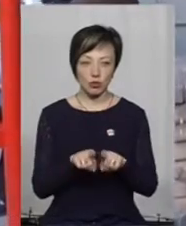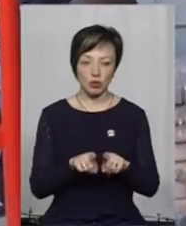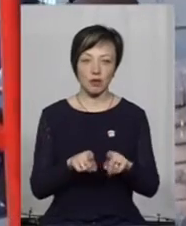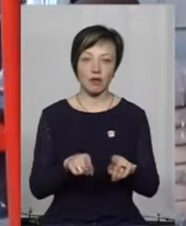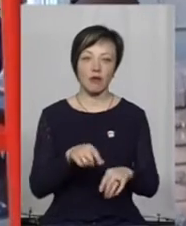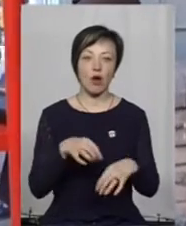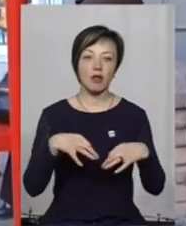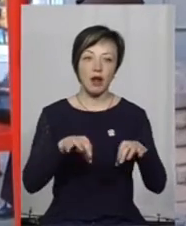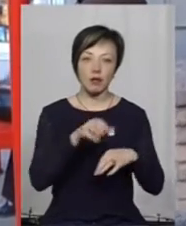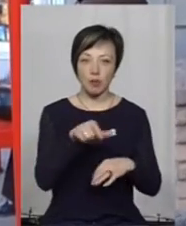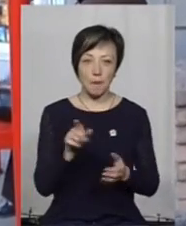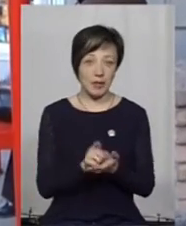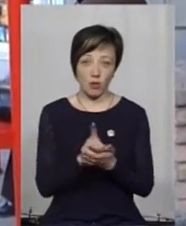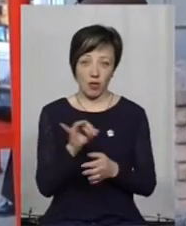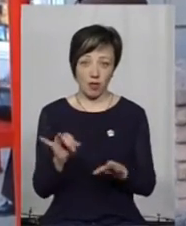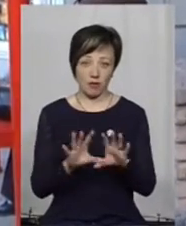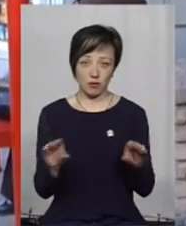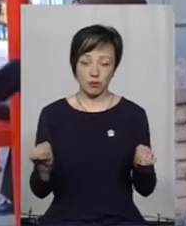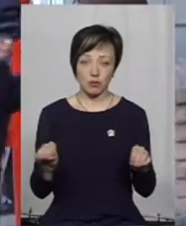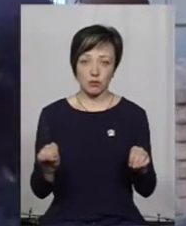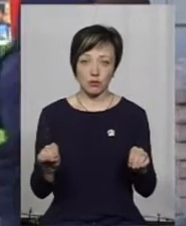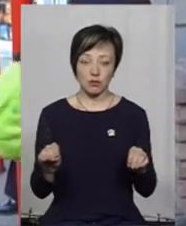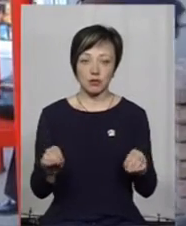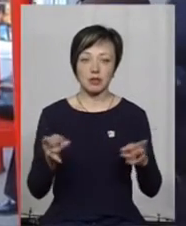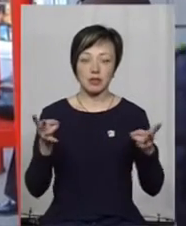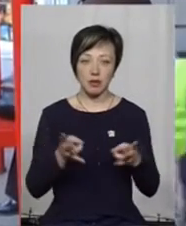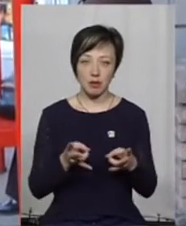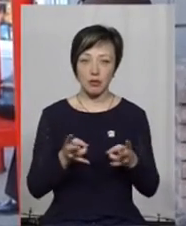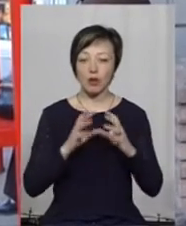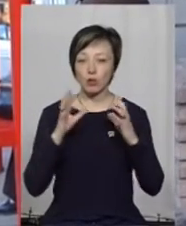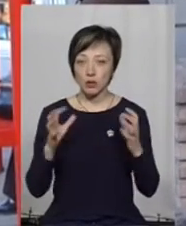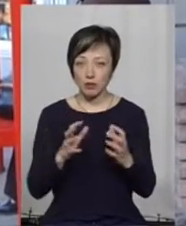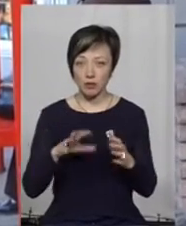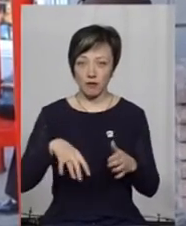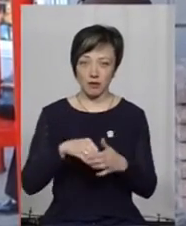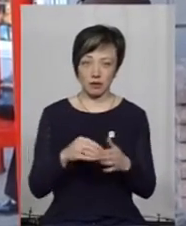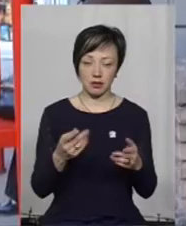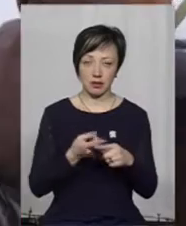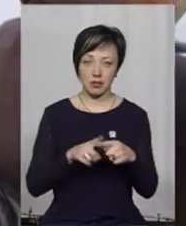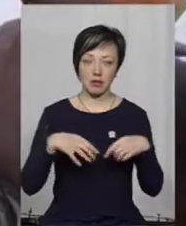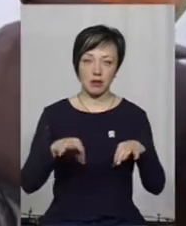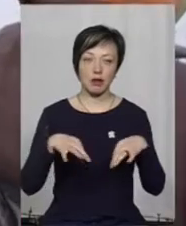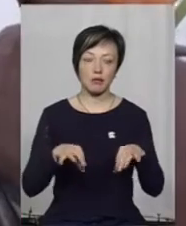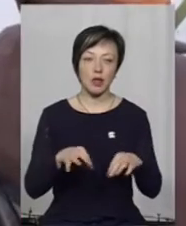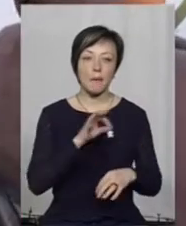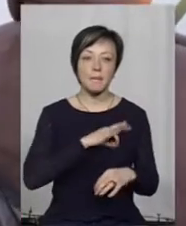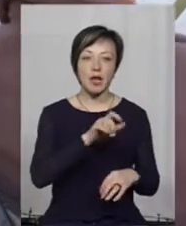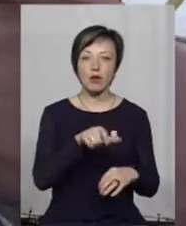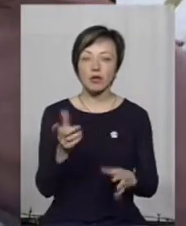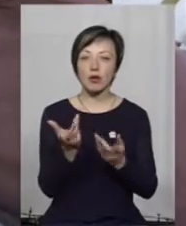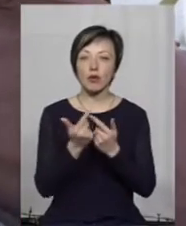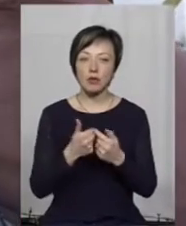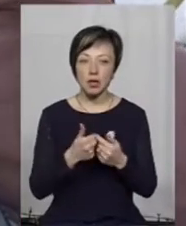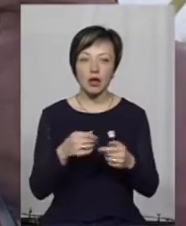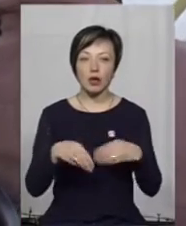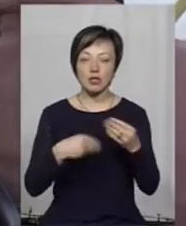громадському транспорті. Одні пенсіонери. Його ж треба содержати теж той транспорт. Пільговиків підраховують,